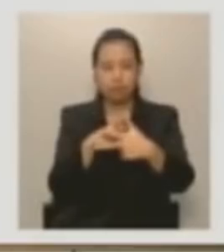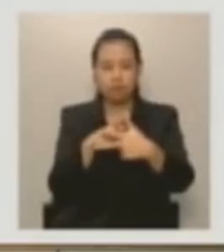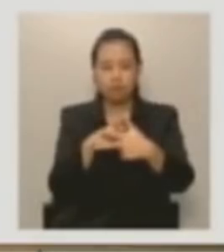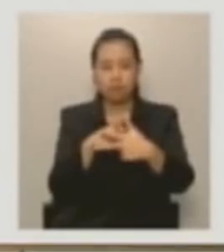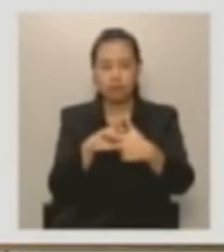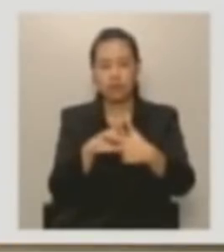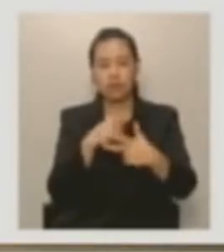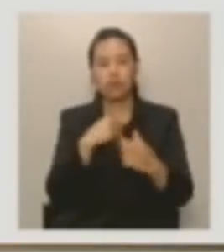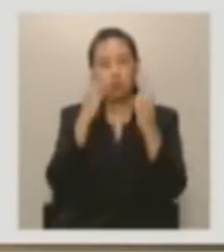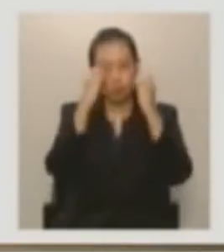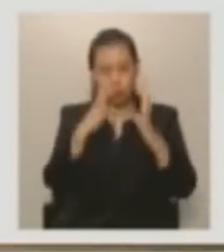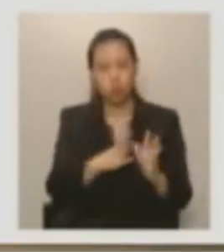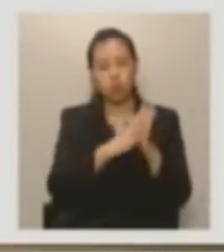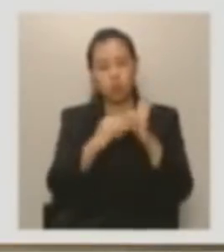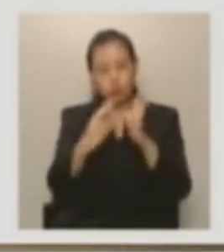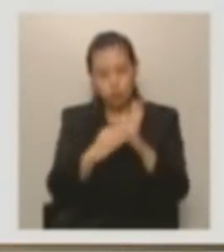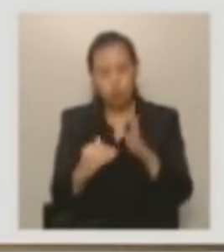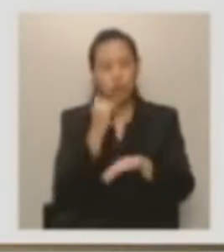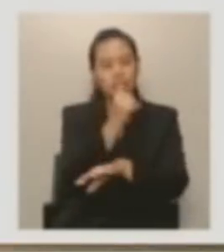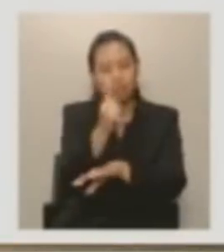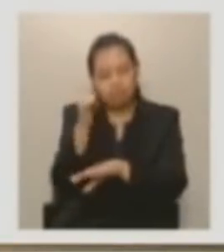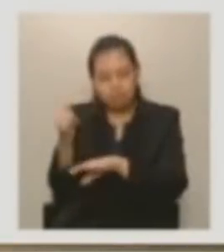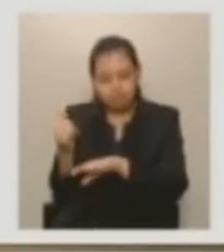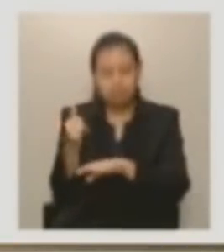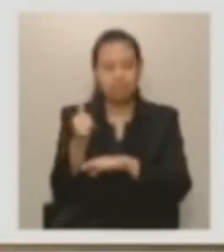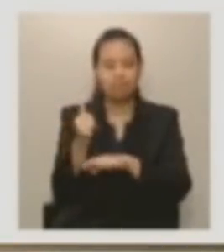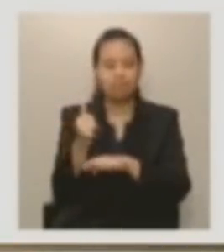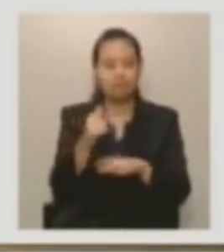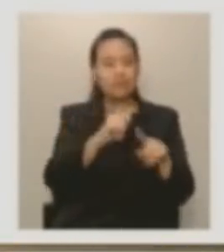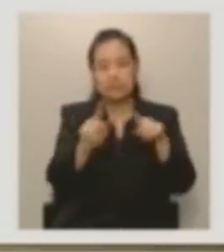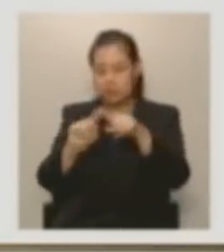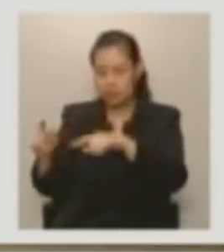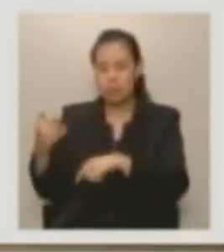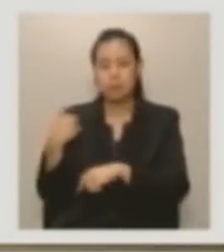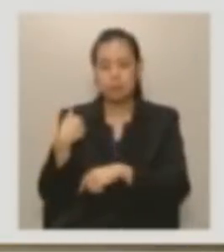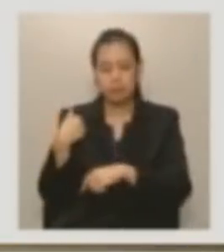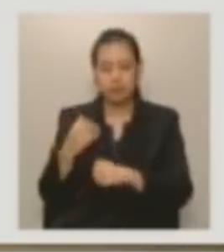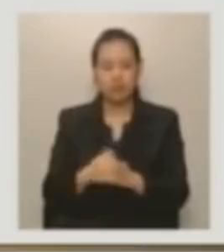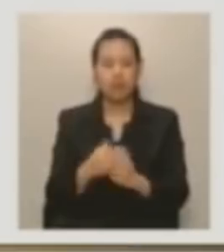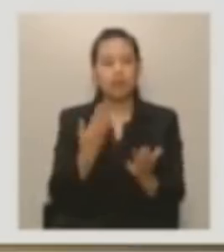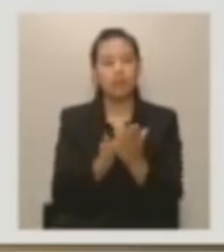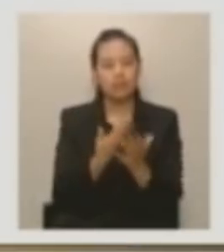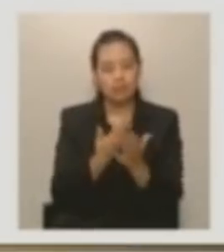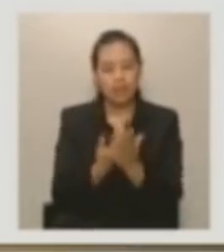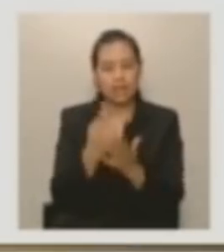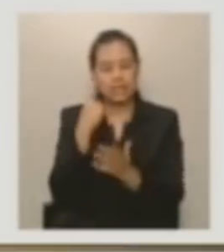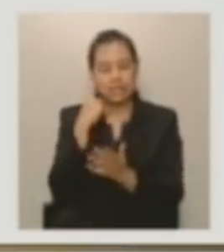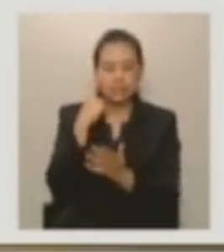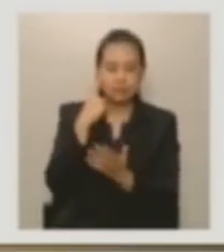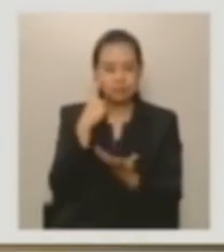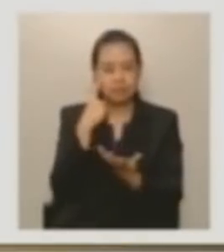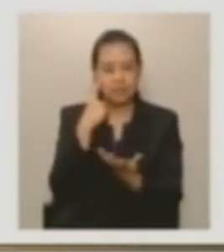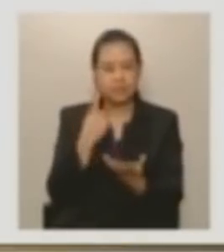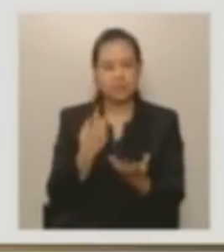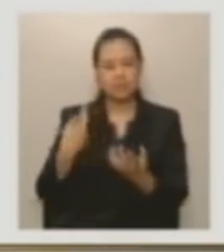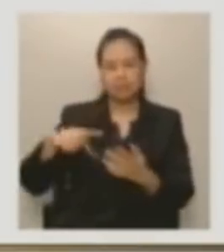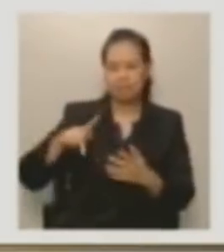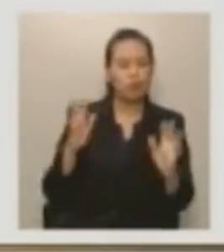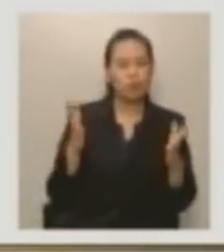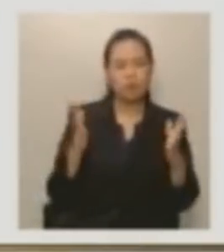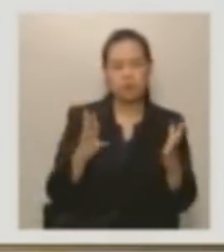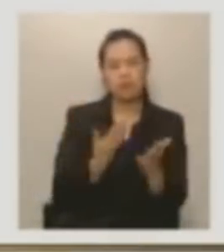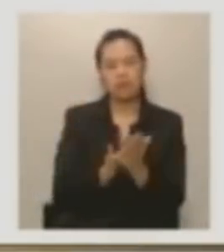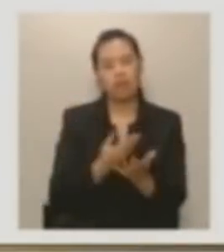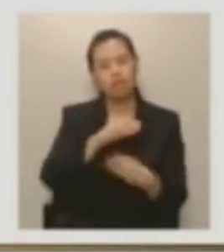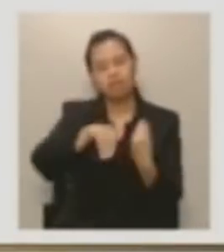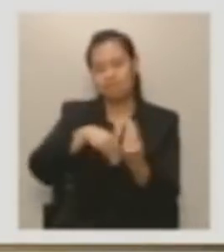ที่ซ้ำซ้อนและใช้เงินงบประมาณไปตำน้ำพริกละลายแม่น้ำโครงการแรกนะ